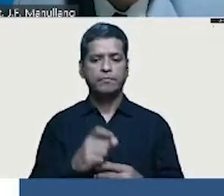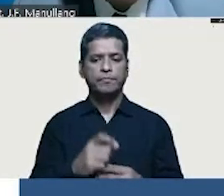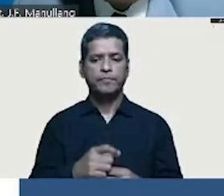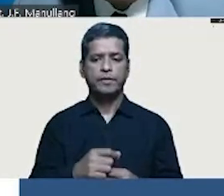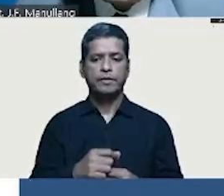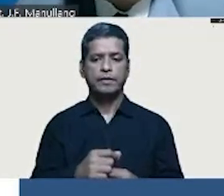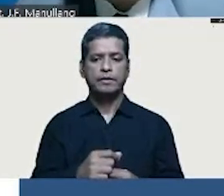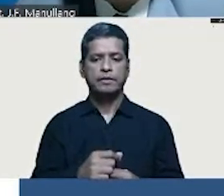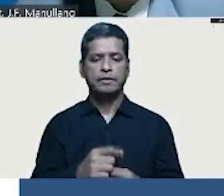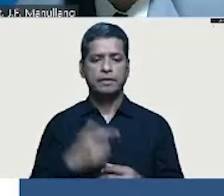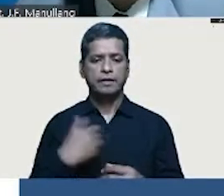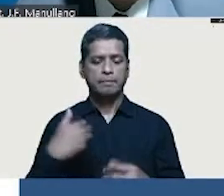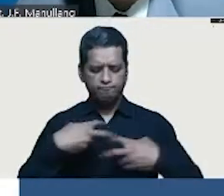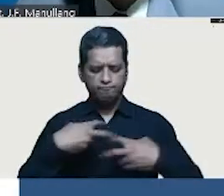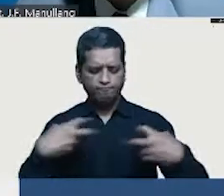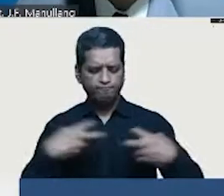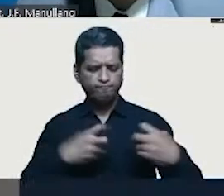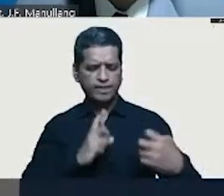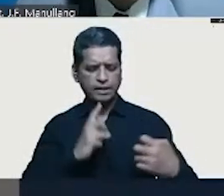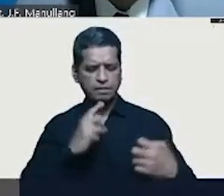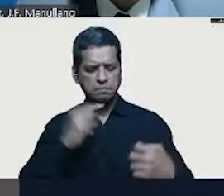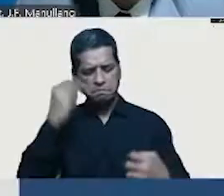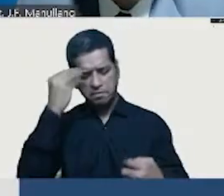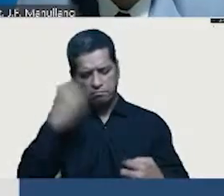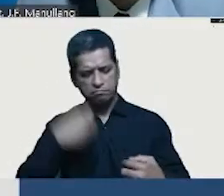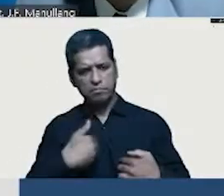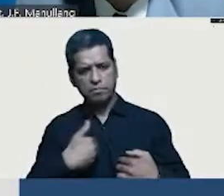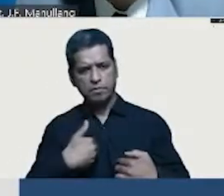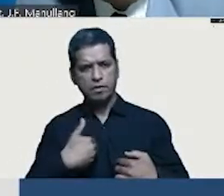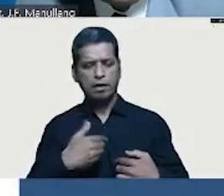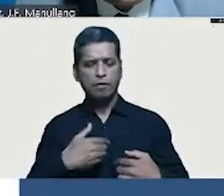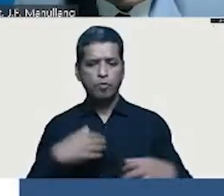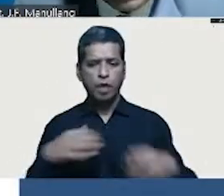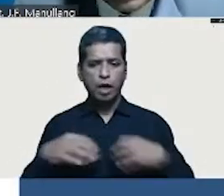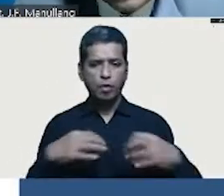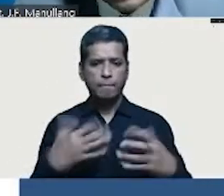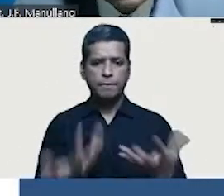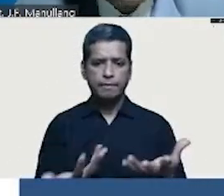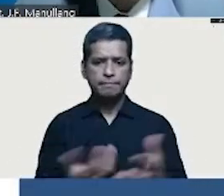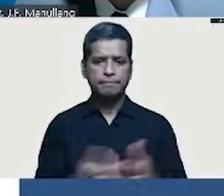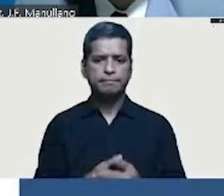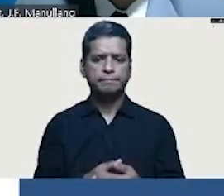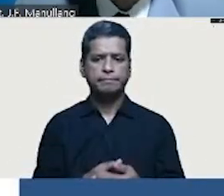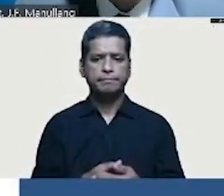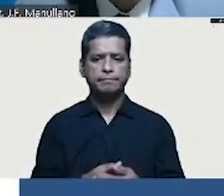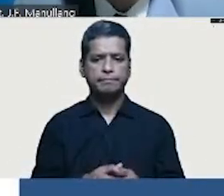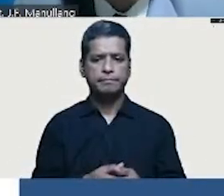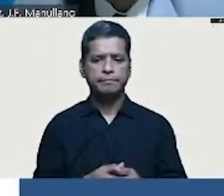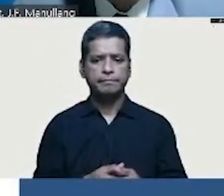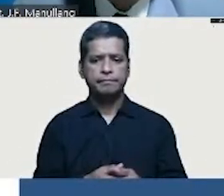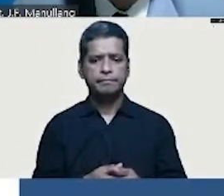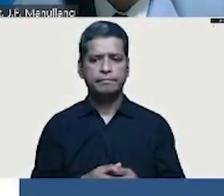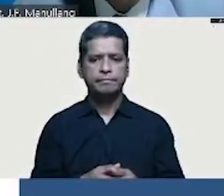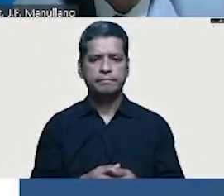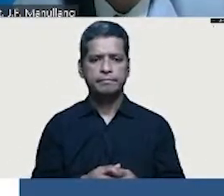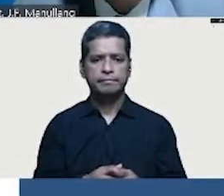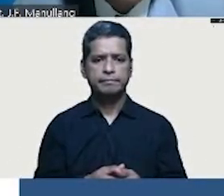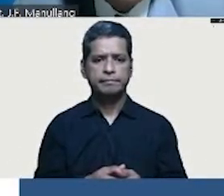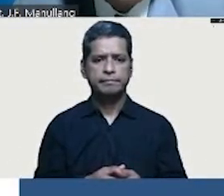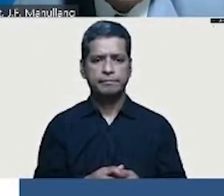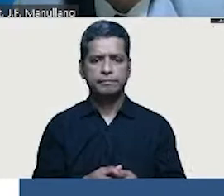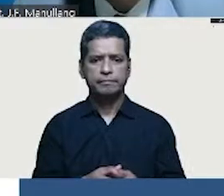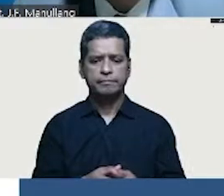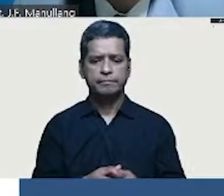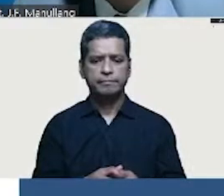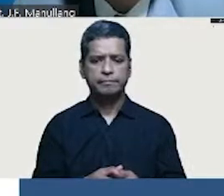interpret it self ada Coba kita kembali kepada Ayat tersebut tetapi dalam bahasa Inggris